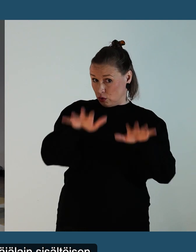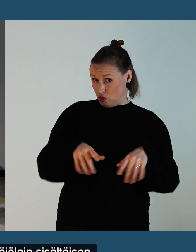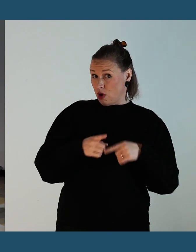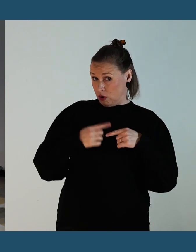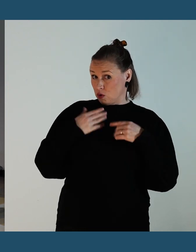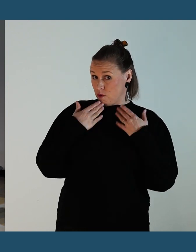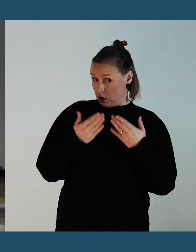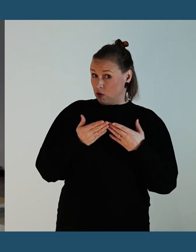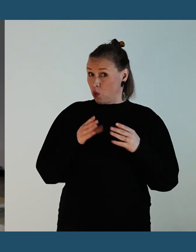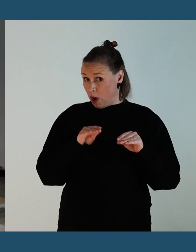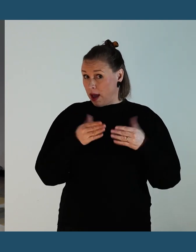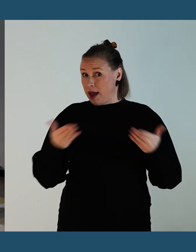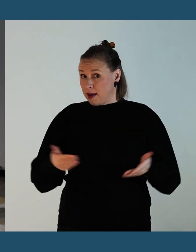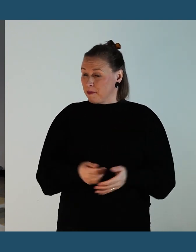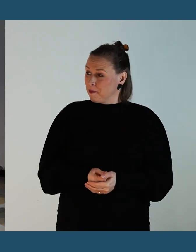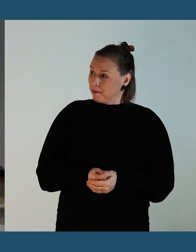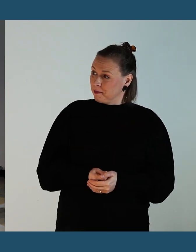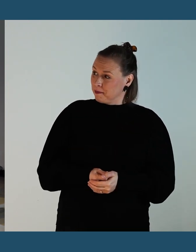eduskunnassa?